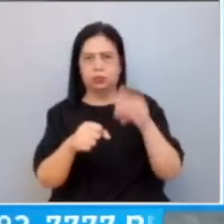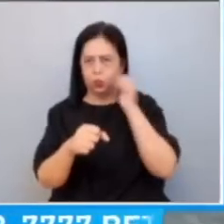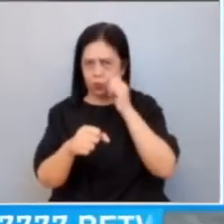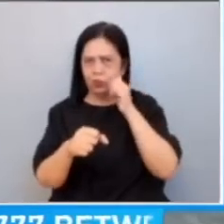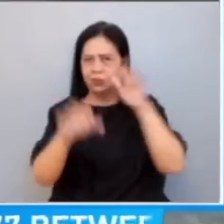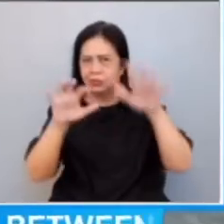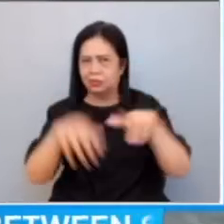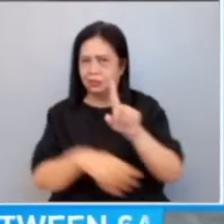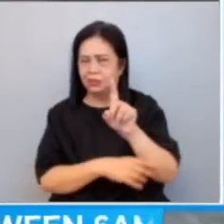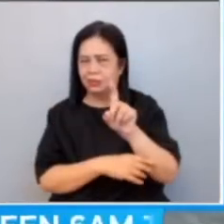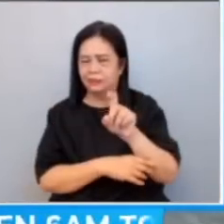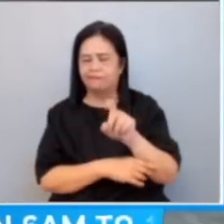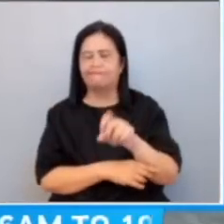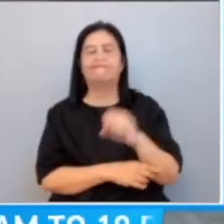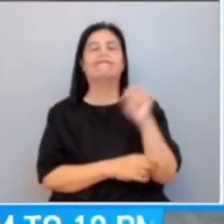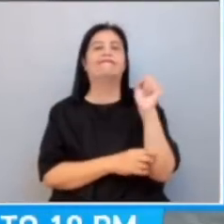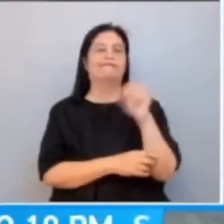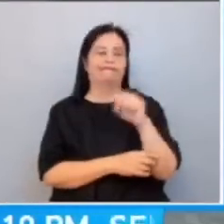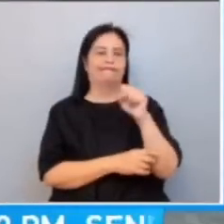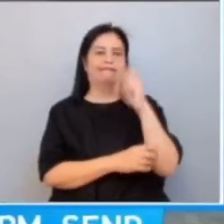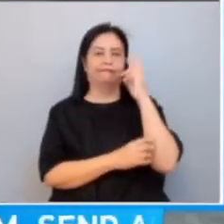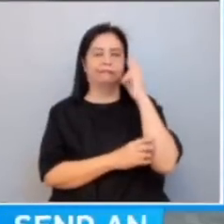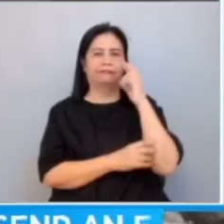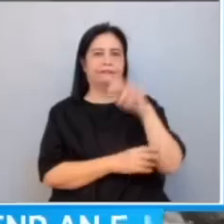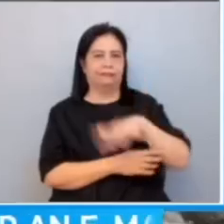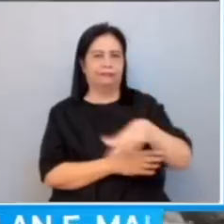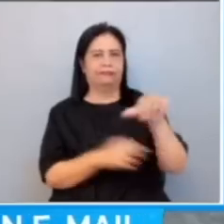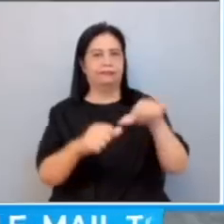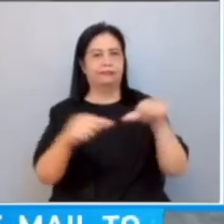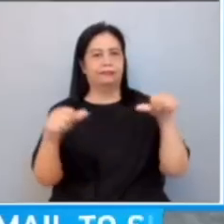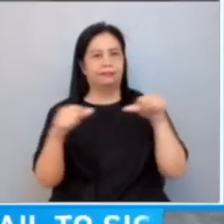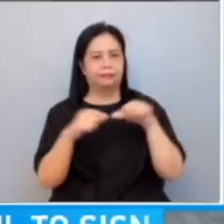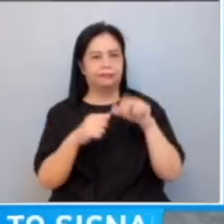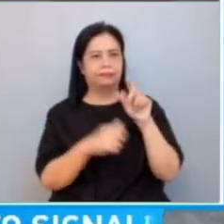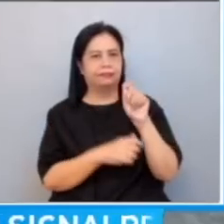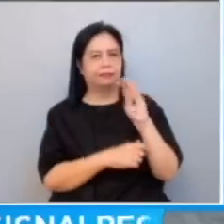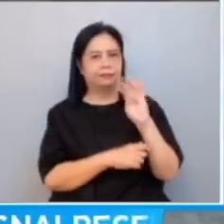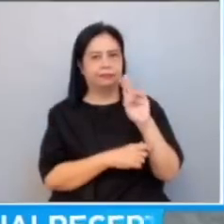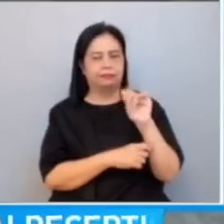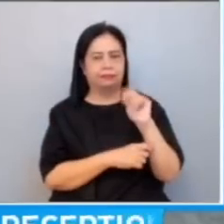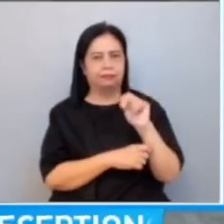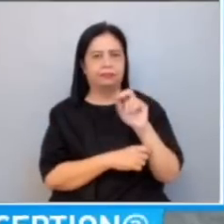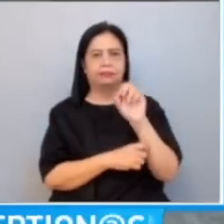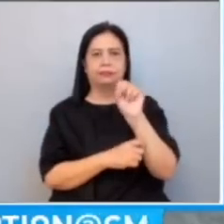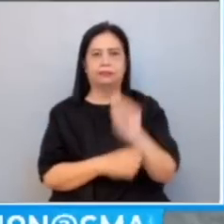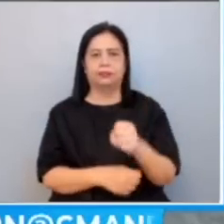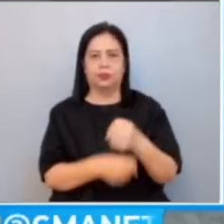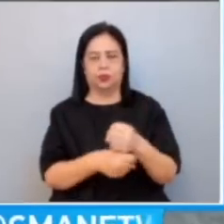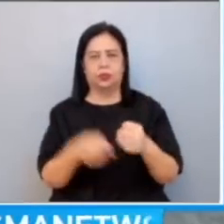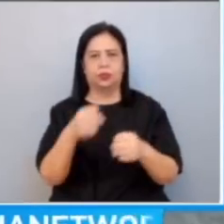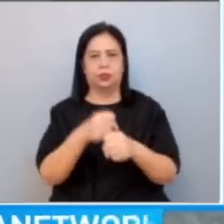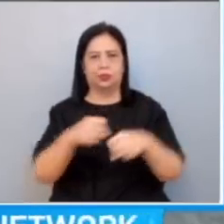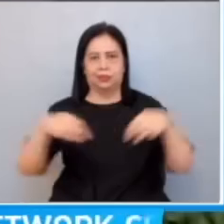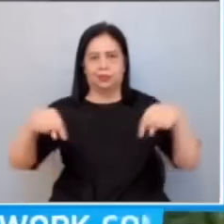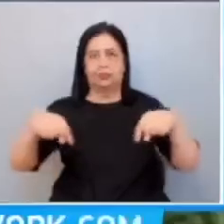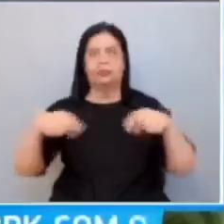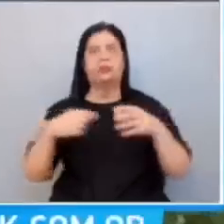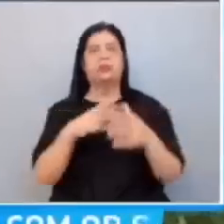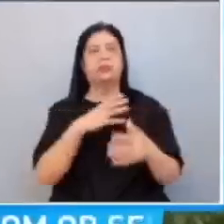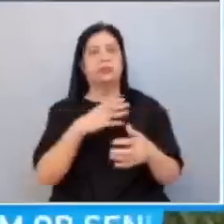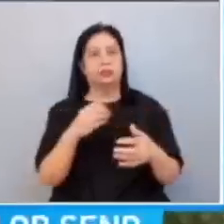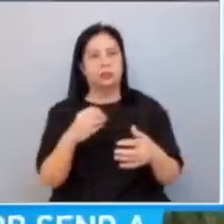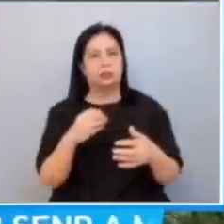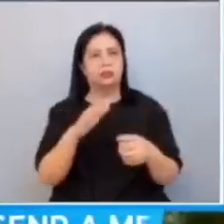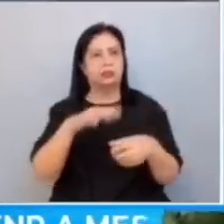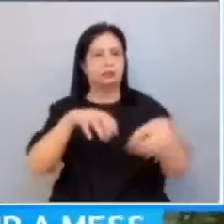Rafi, palaging binabaha ang area ng Tampakan na South Cotabato at ang mga